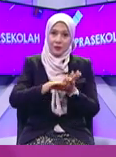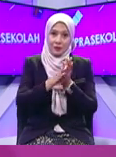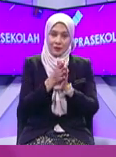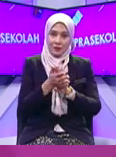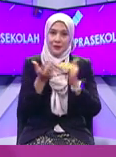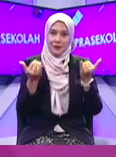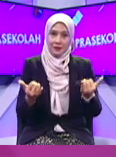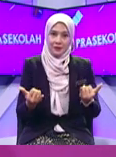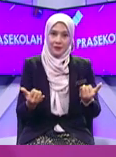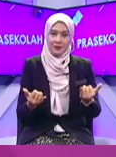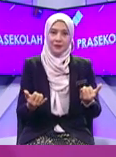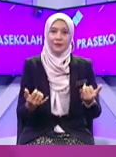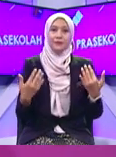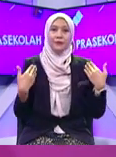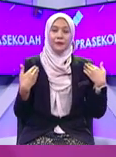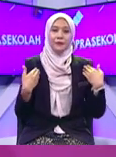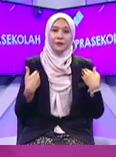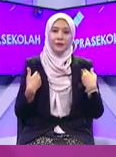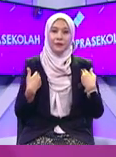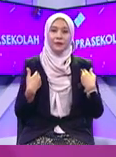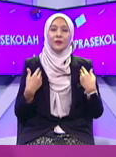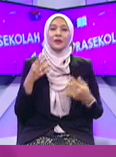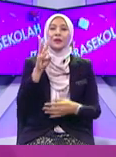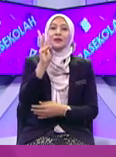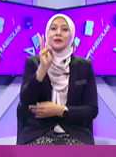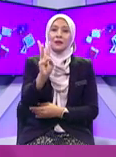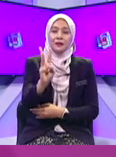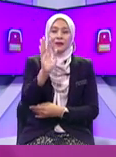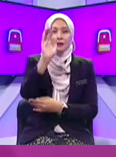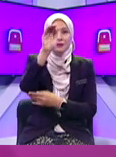empat lima enam